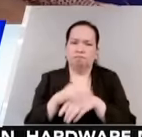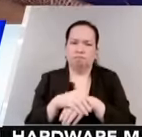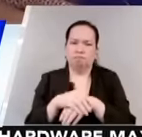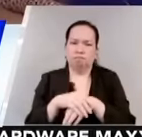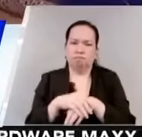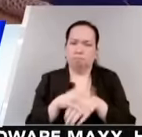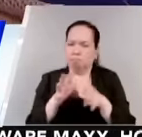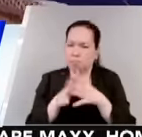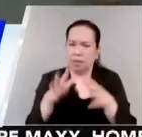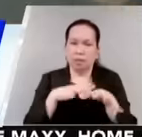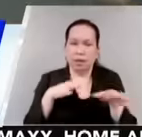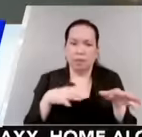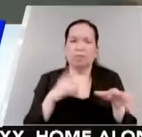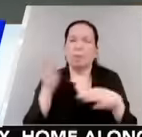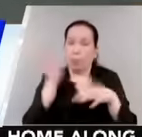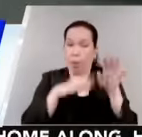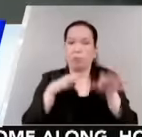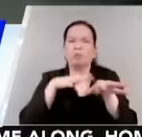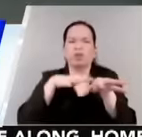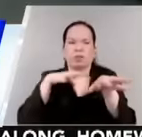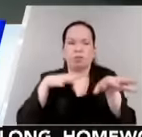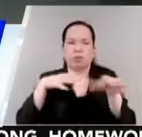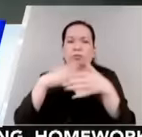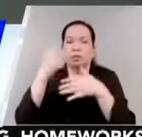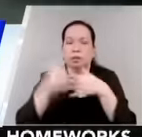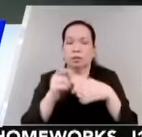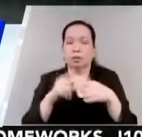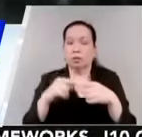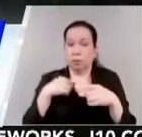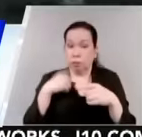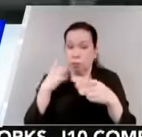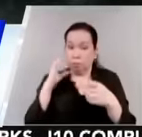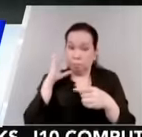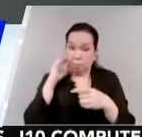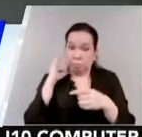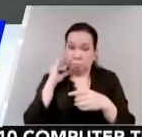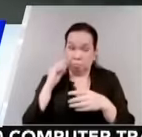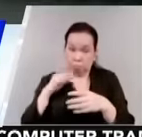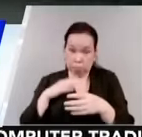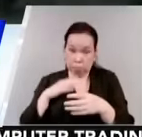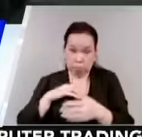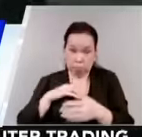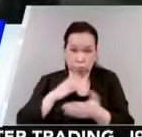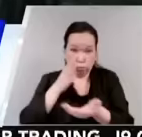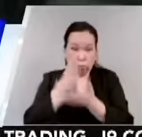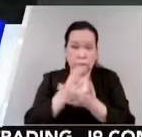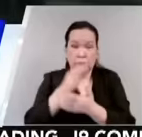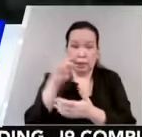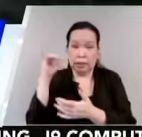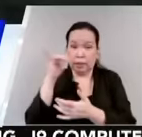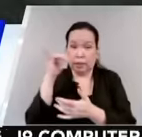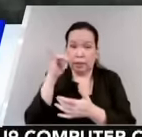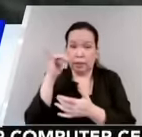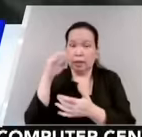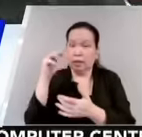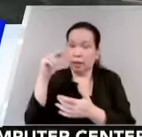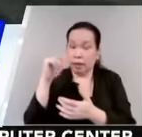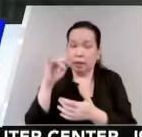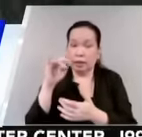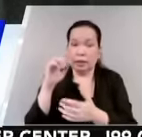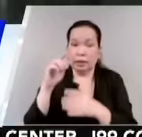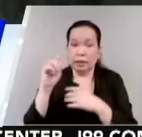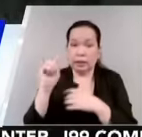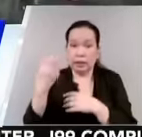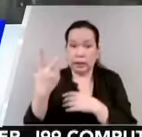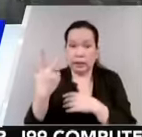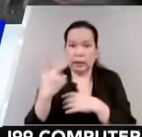Traffic ang problema dito. Nang papunta kami sa NAIA Terminal 3, sa paglabas ng NAIA X, nagsisimula ang imbudo.